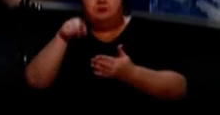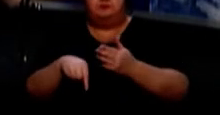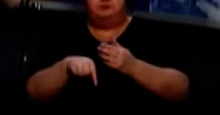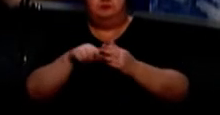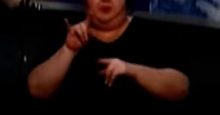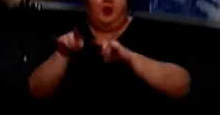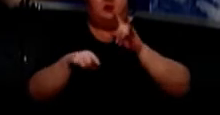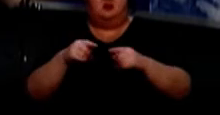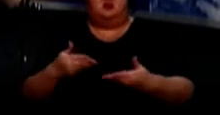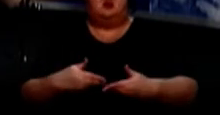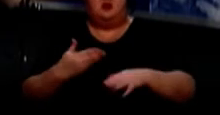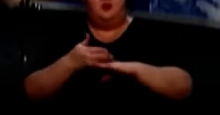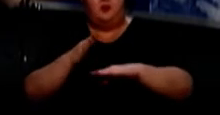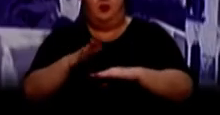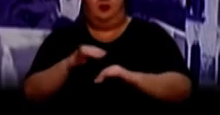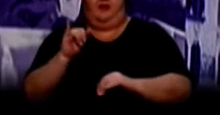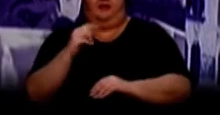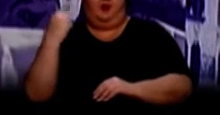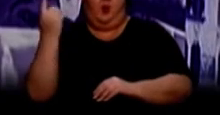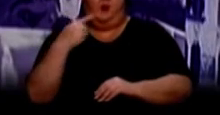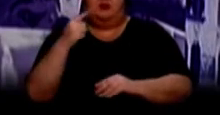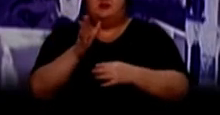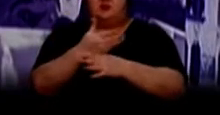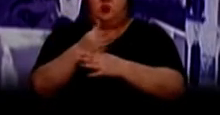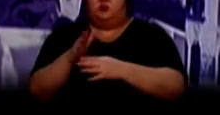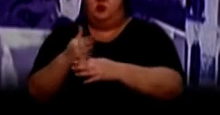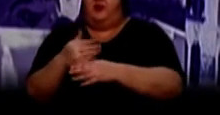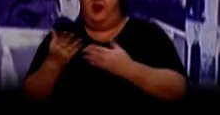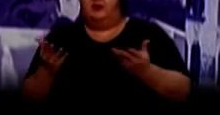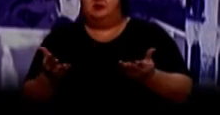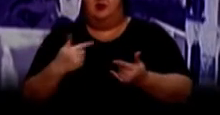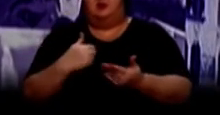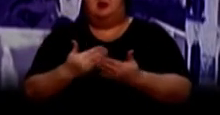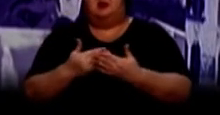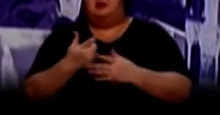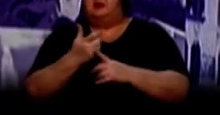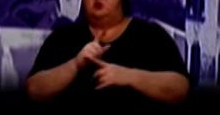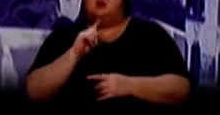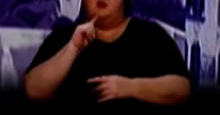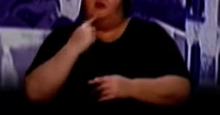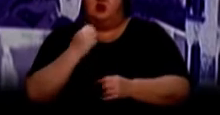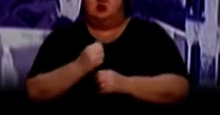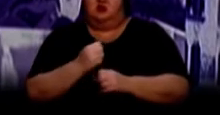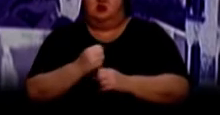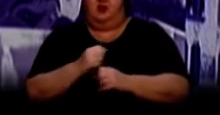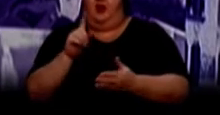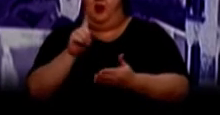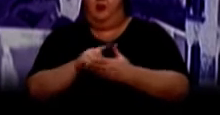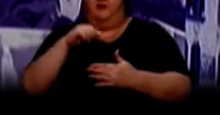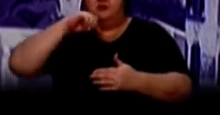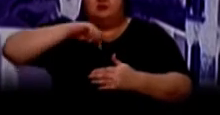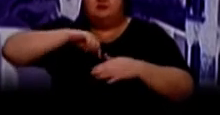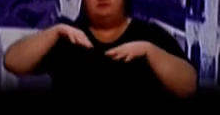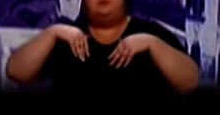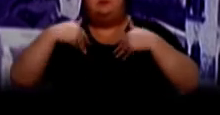жителів Полтави і області сортувати? Мені здається, що це досить важко зробити, це повинно йти від самих людей, тобто це